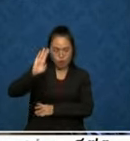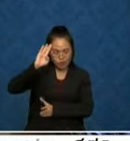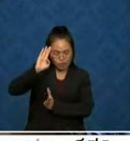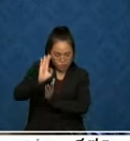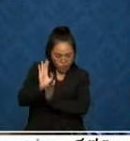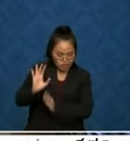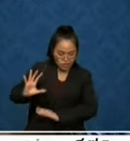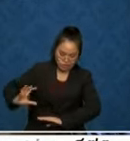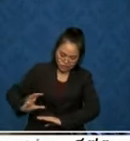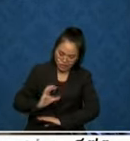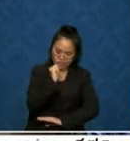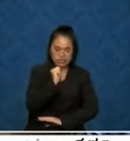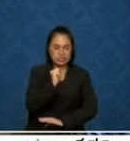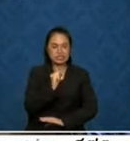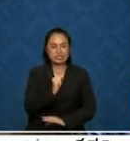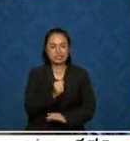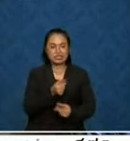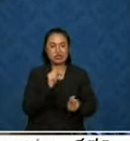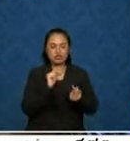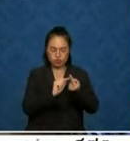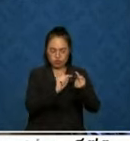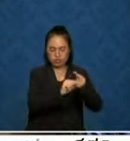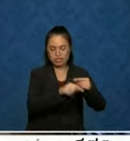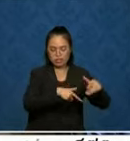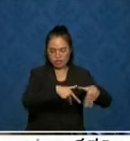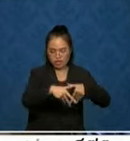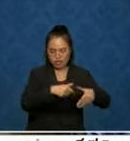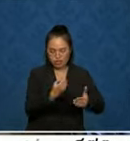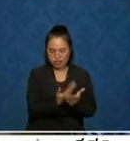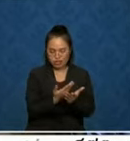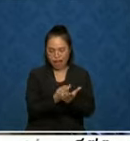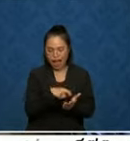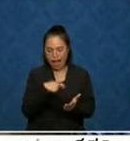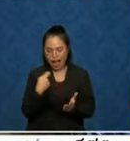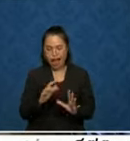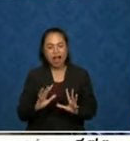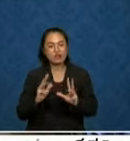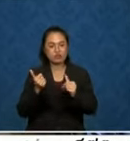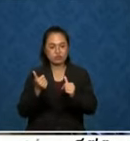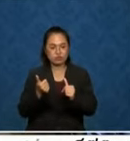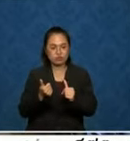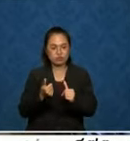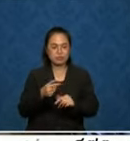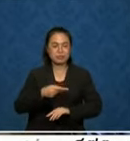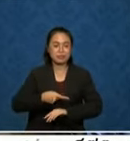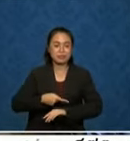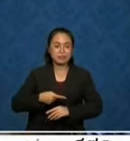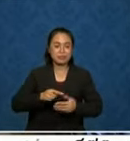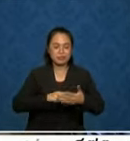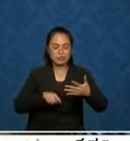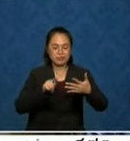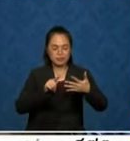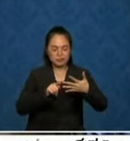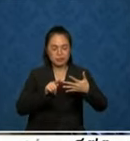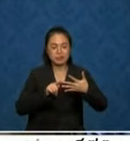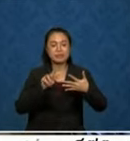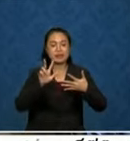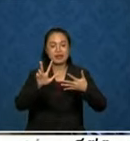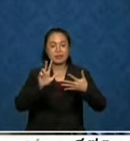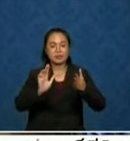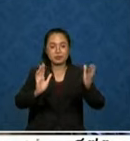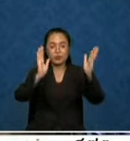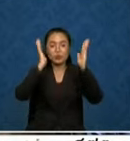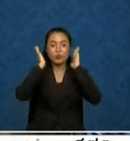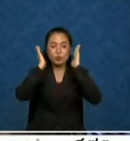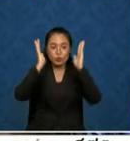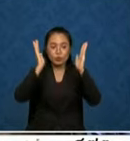นต้องสอดรับและสอดคล้องกับมูลค่าความเสียหายที่แท้จริงประการที่3ครับมีการโฆษณาชวน